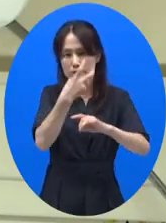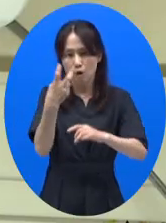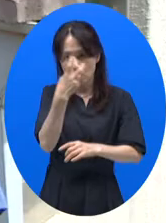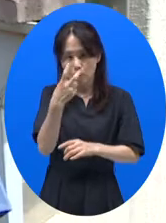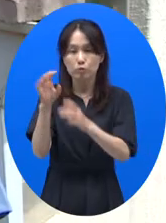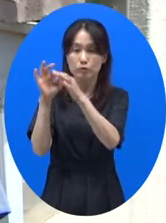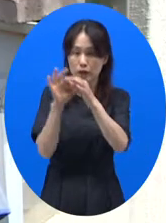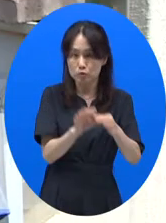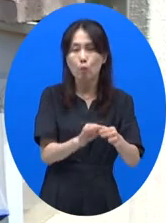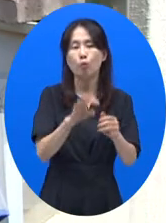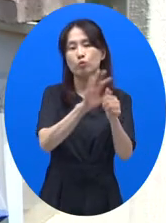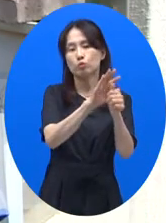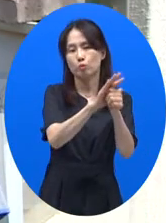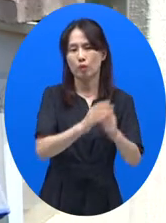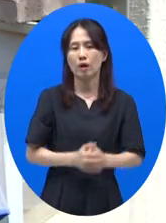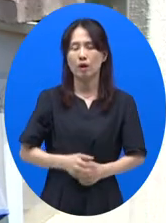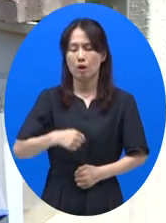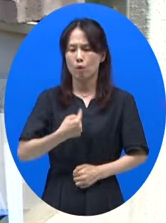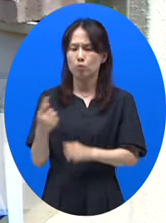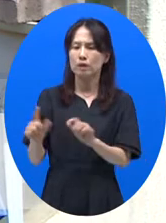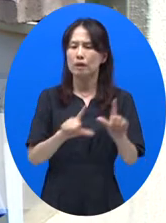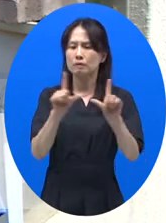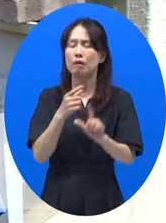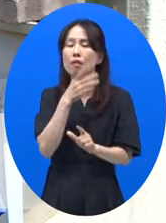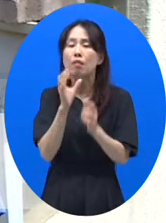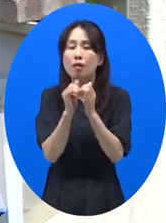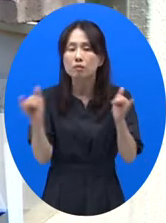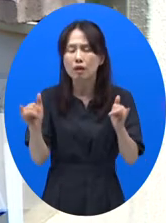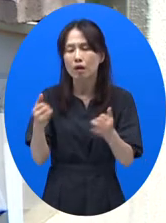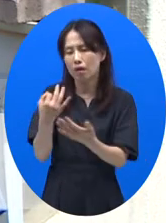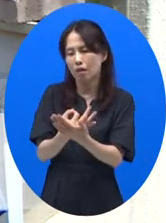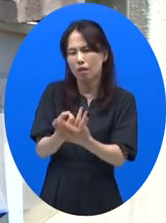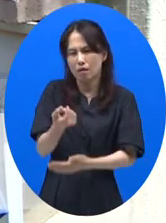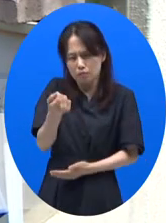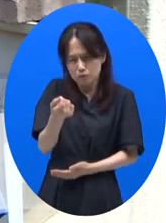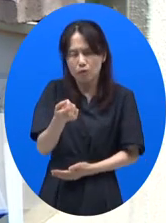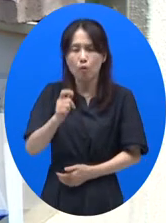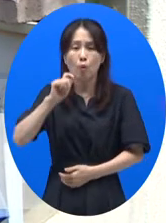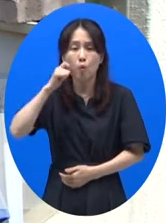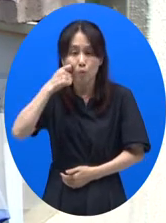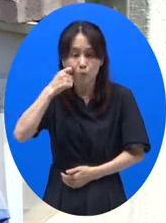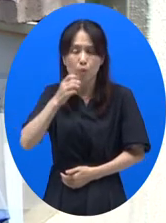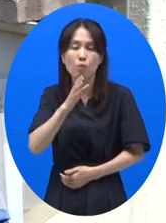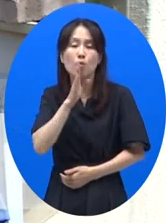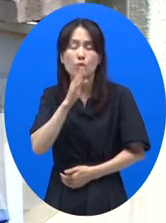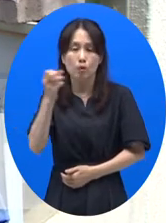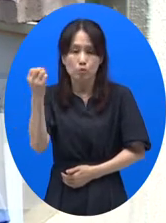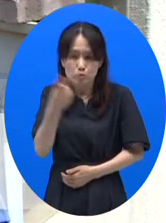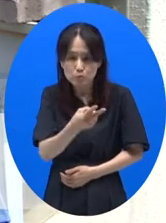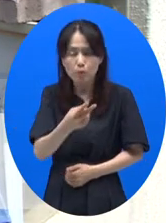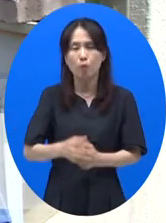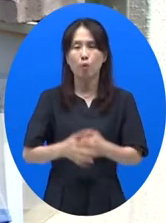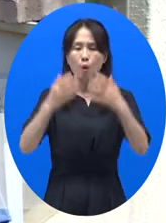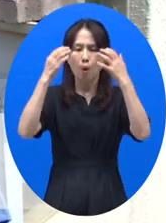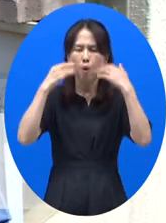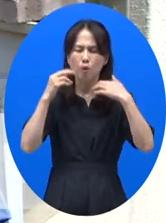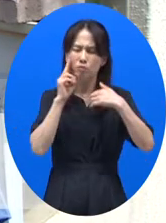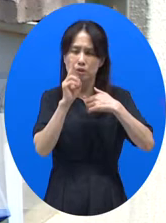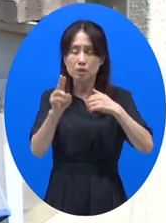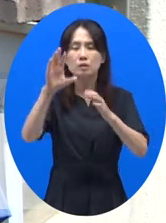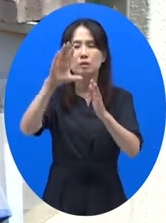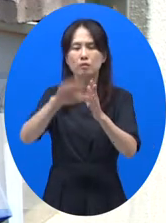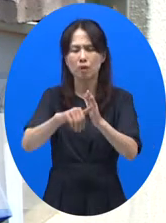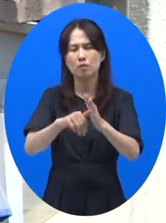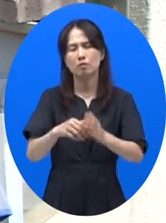실시합니다. 독거노인 분들은 생활 국비도 있지만은 여름철 폭염에 굉장히 취약한